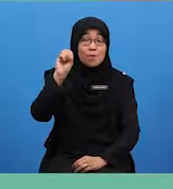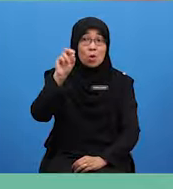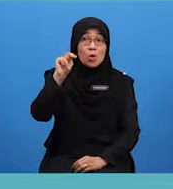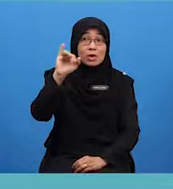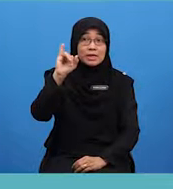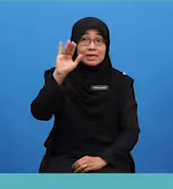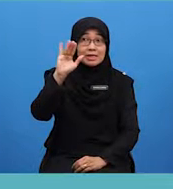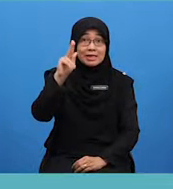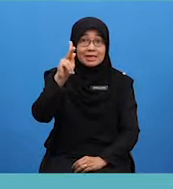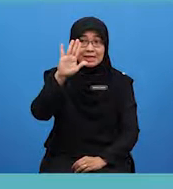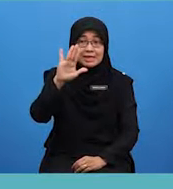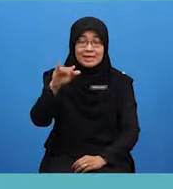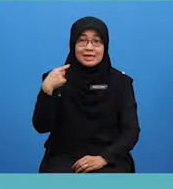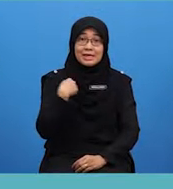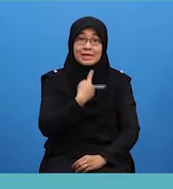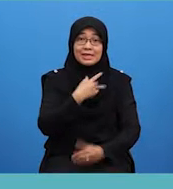tadi?